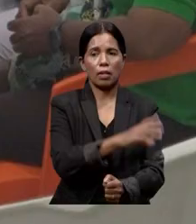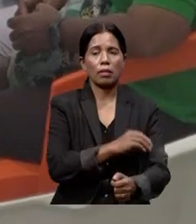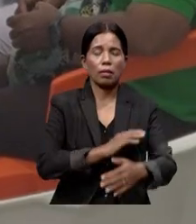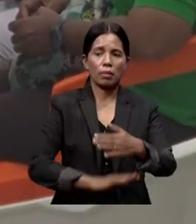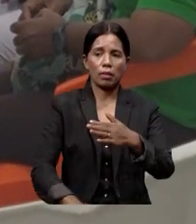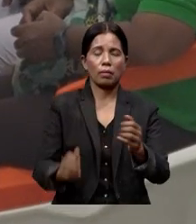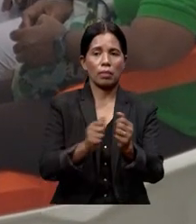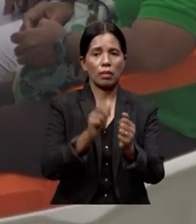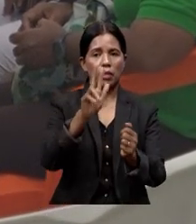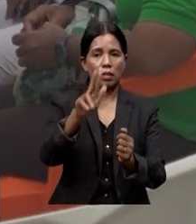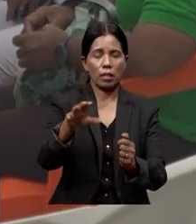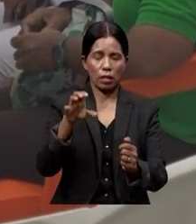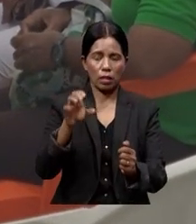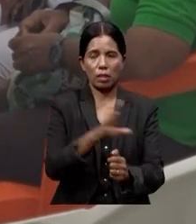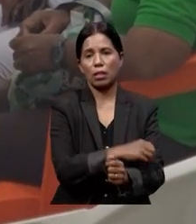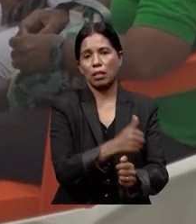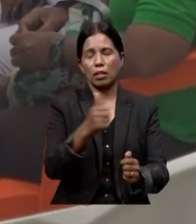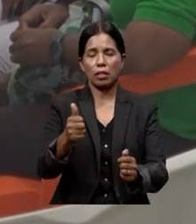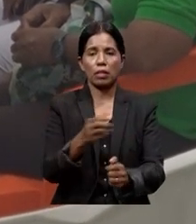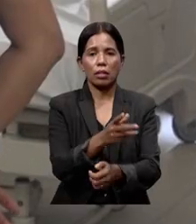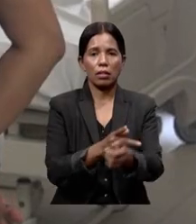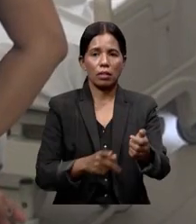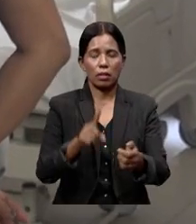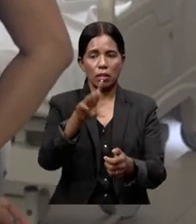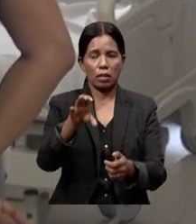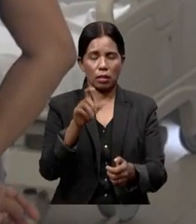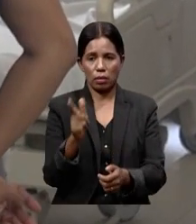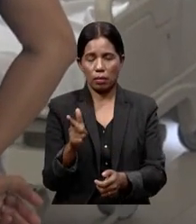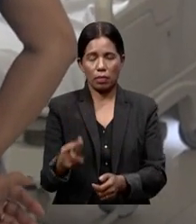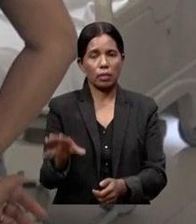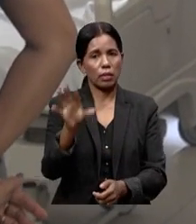atus tolu sanulu resin sia, no cesariana atus sire ruanulu